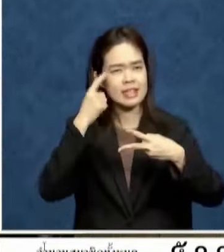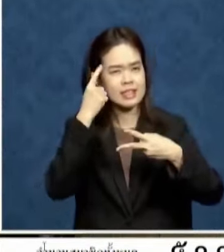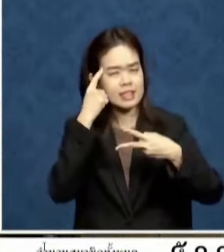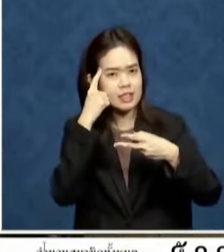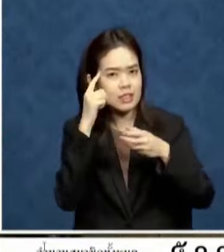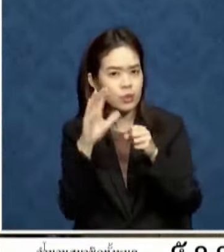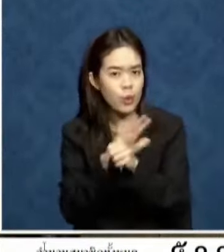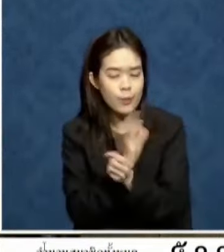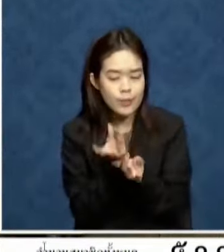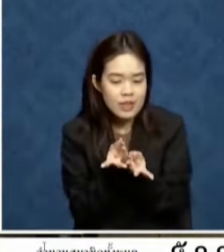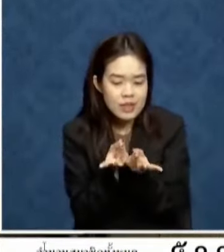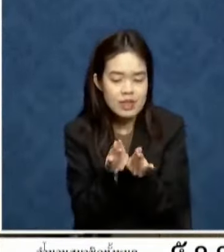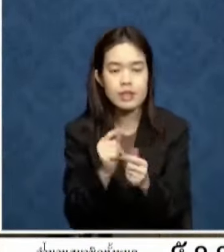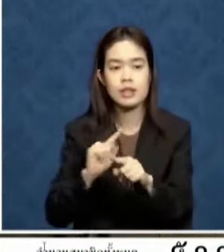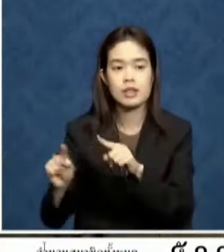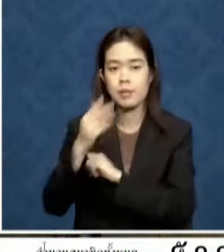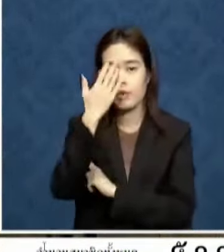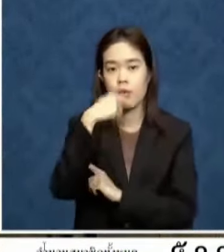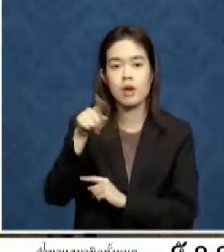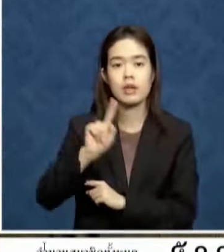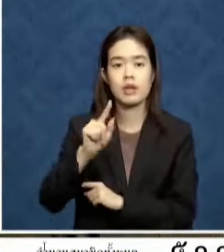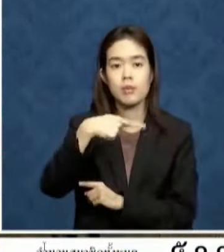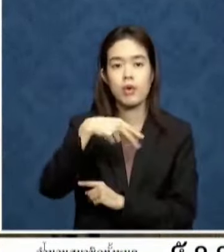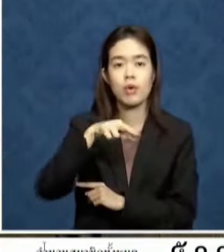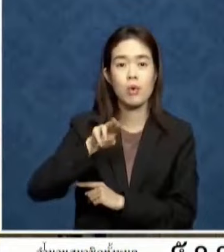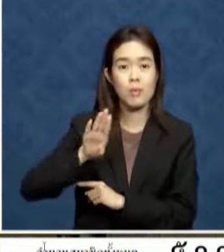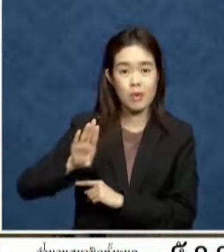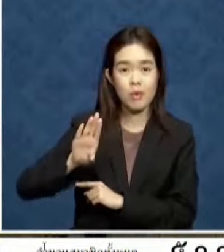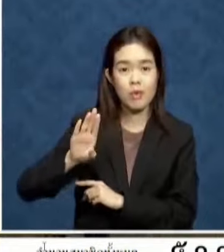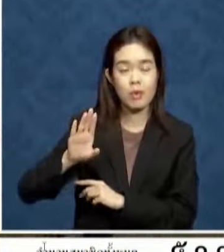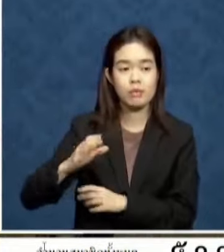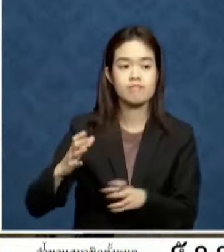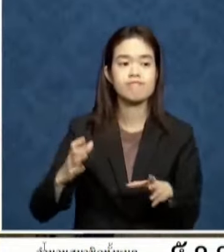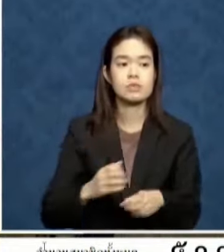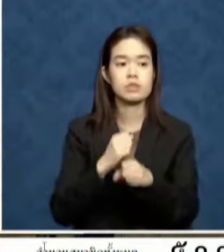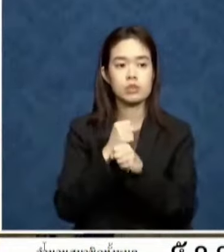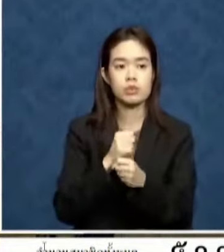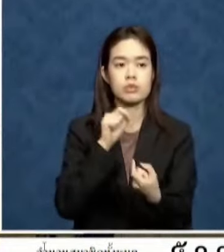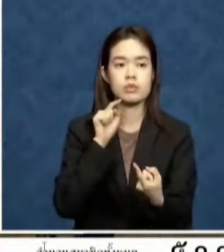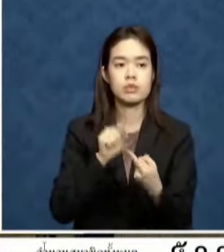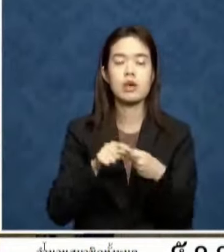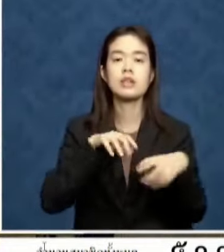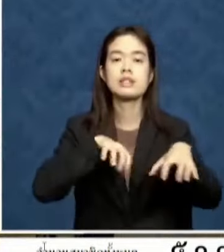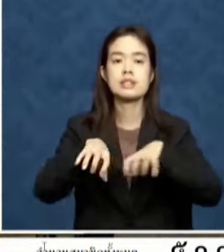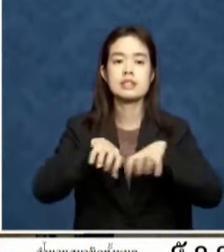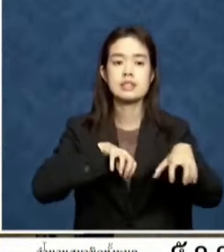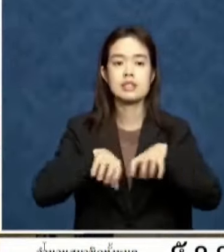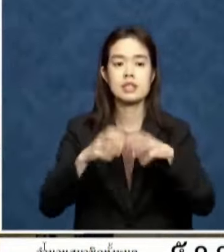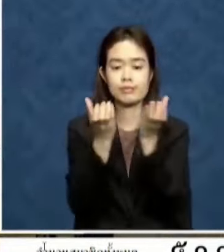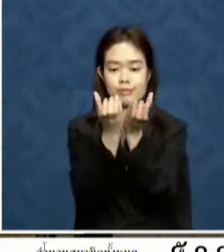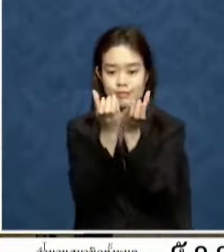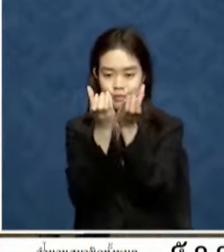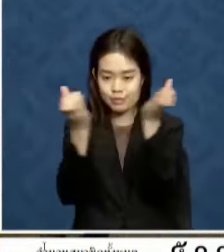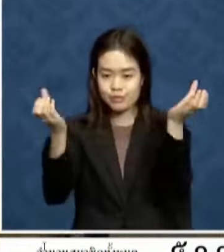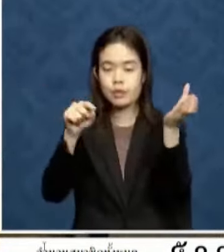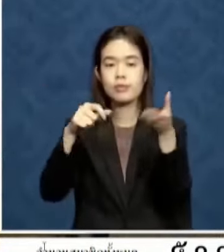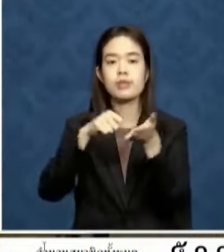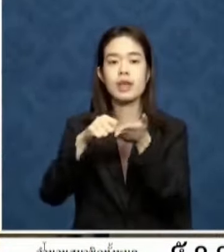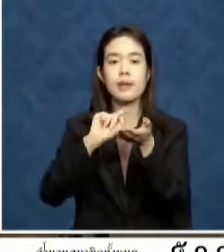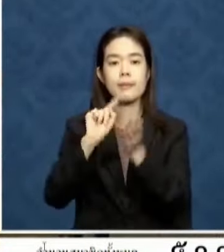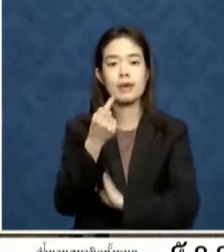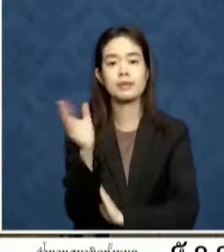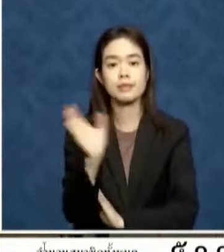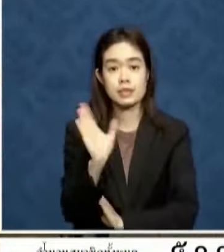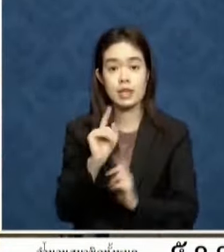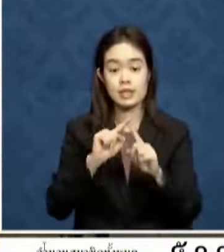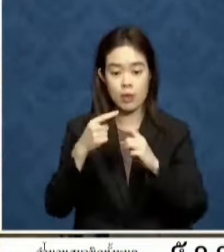งครับพรบประชามตินั้นก็ไม่ใช่ทุกสิ่งทุกอย่างที่จะส่งผลต่อกระบวนการในการจัดทำรัฐธรรมนูญฉบับใหม่แต่ในอีกมุมนึง